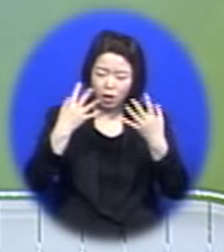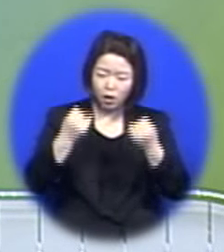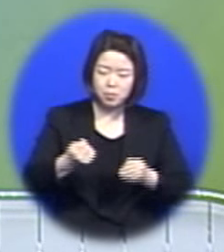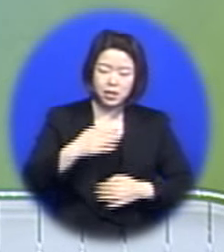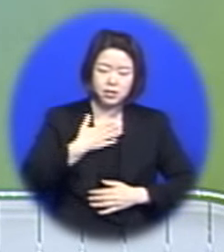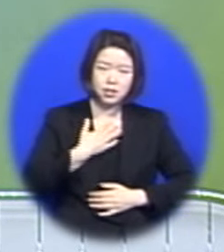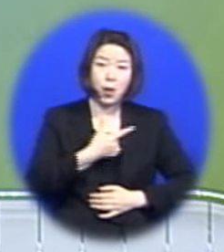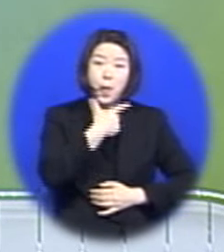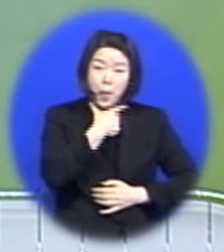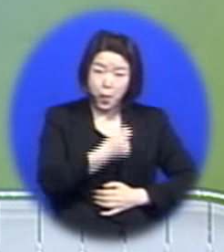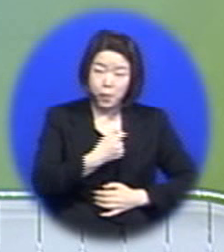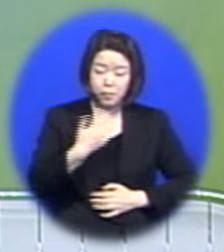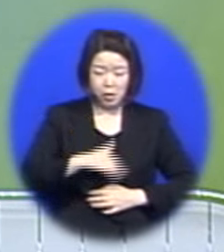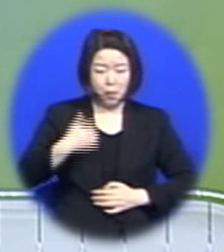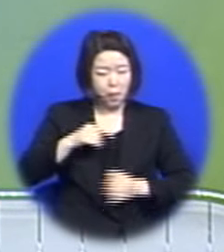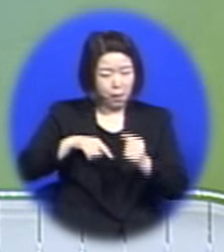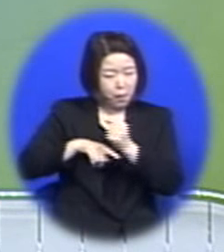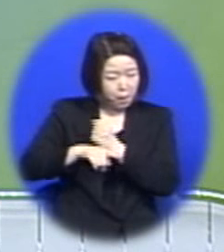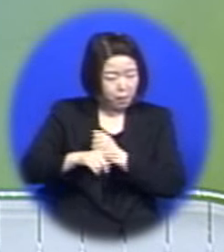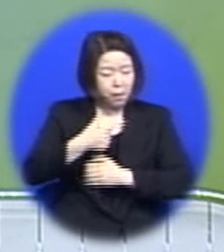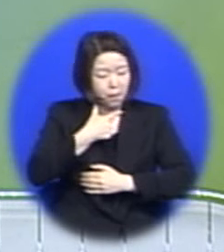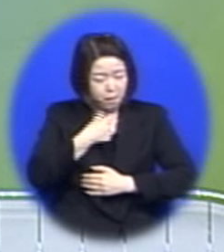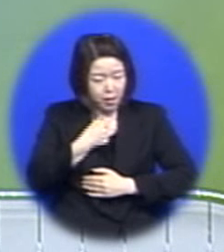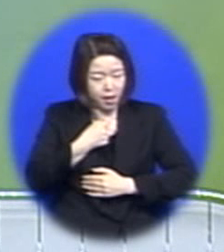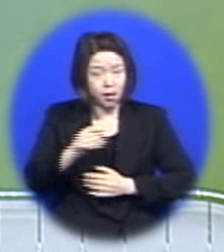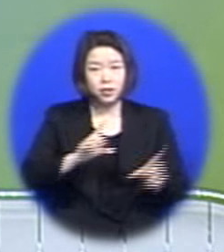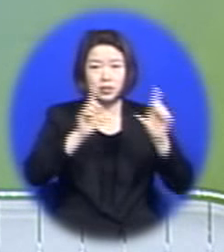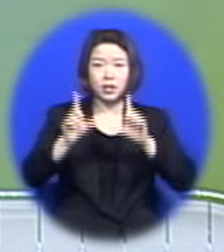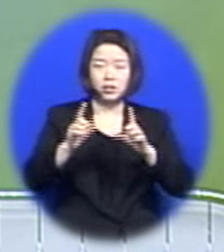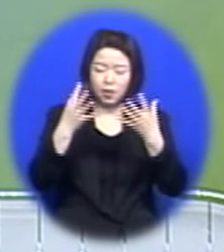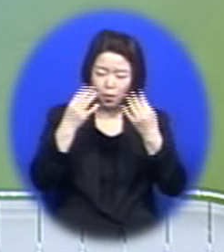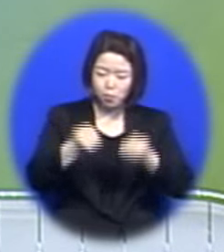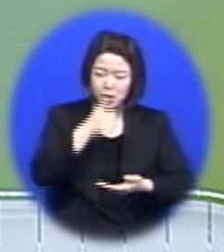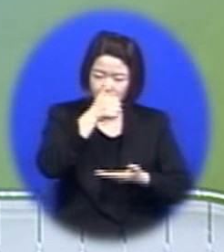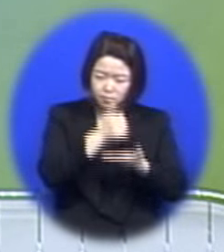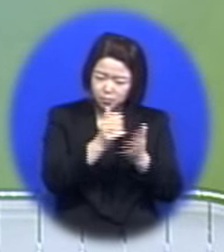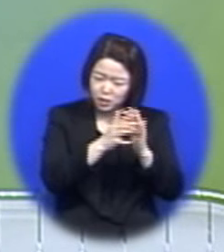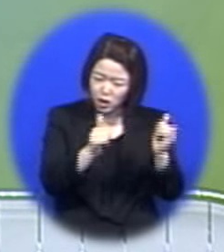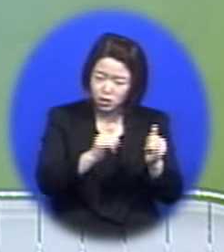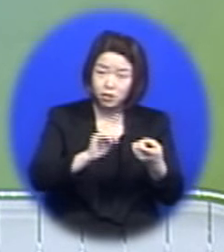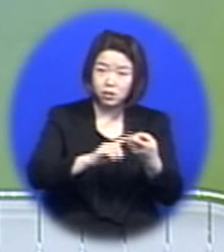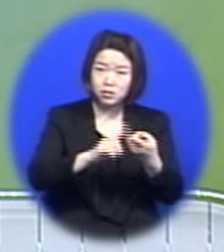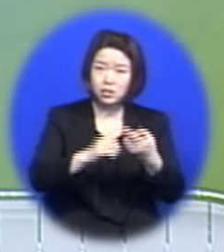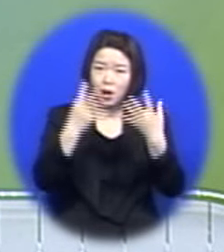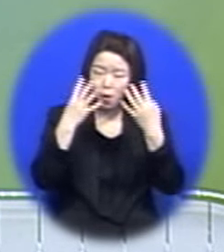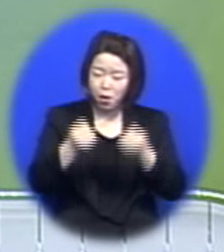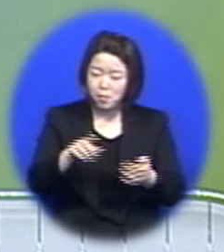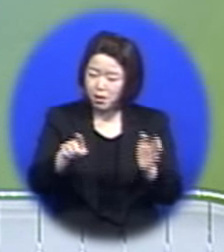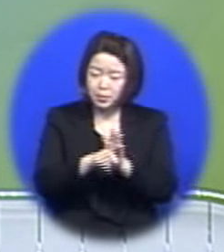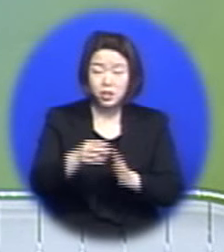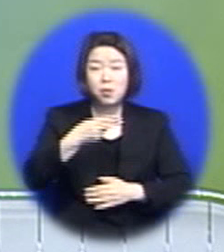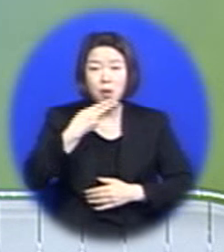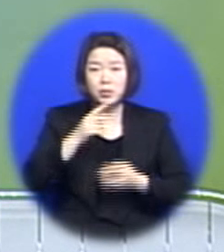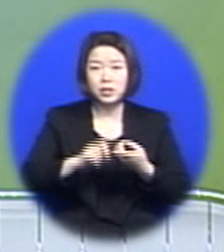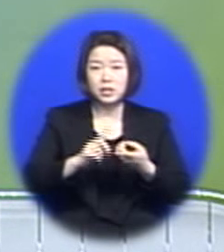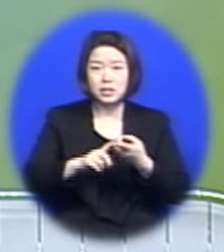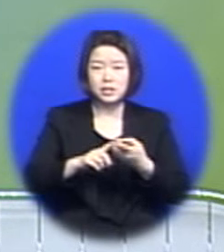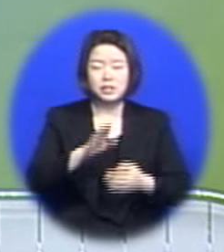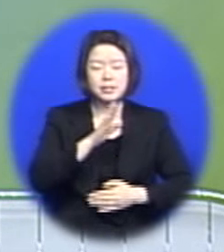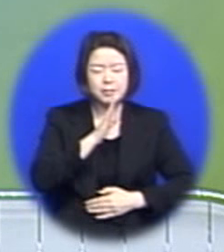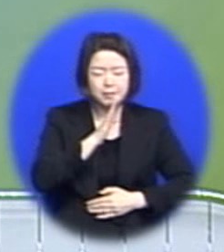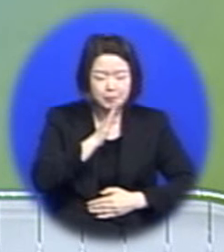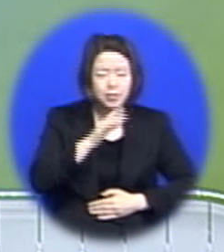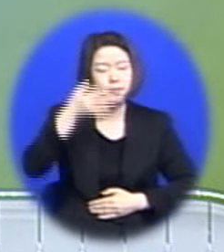원함과 육신의 뜻대로 살았었는지, 얼마나 죄인이었었는지, 얼마나 믿음이 없었는지를 진정으로 깨닫게